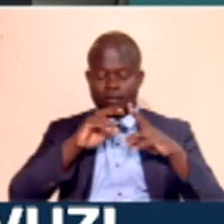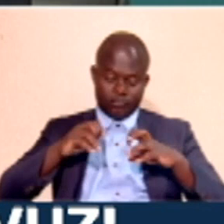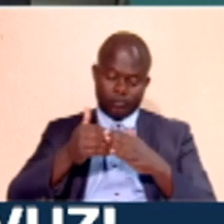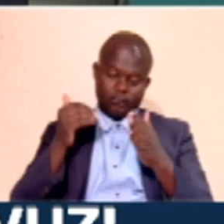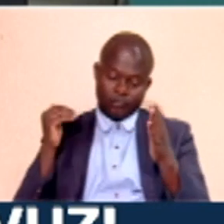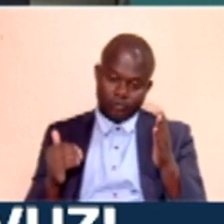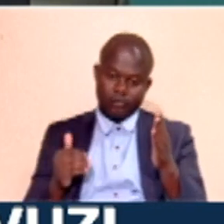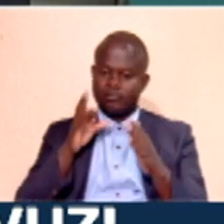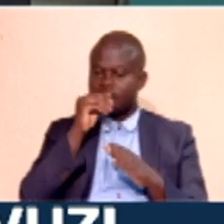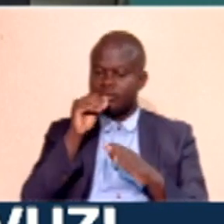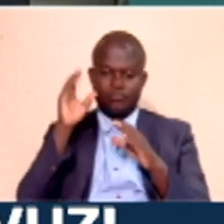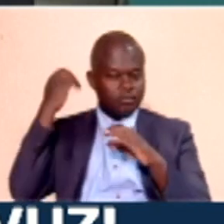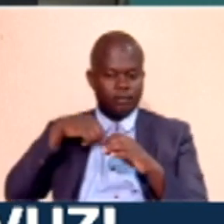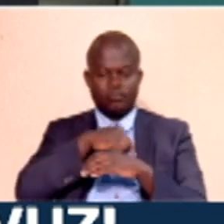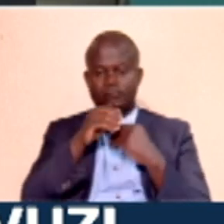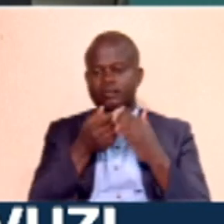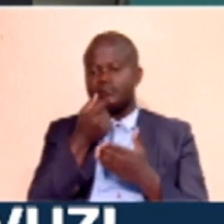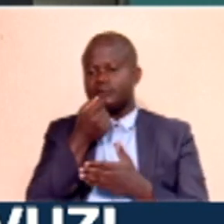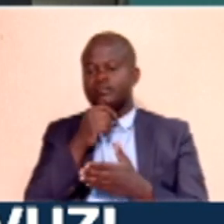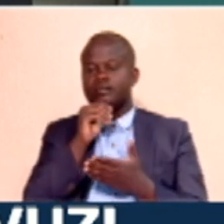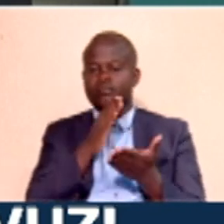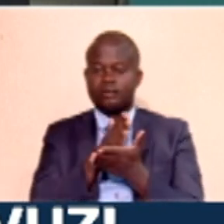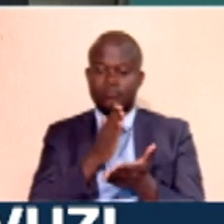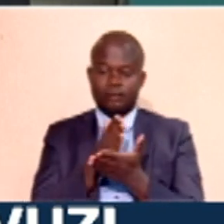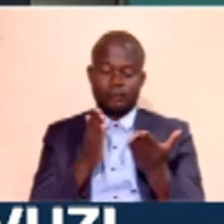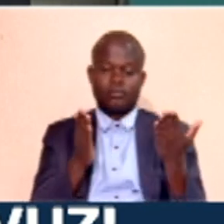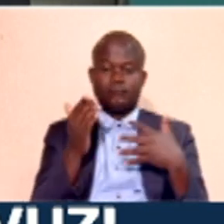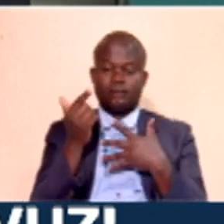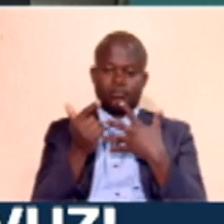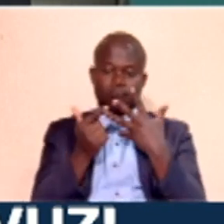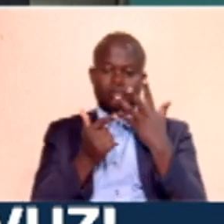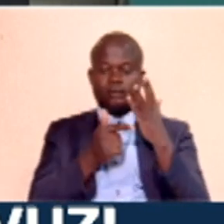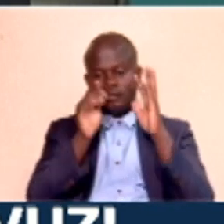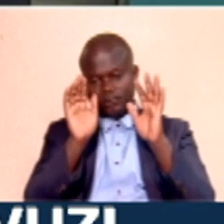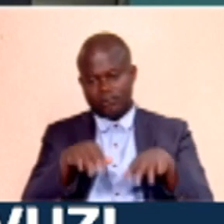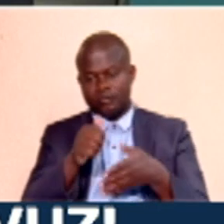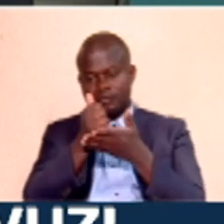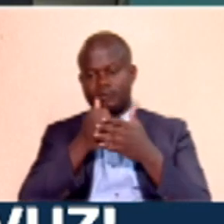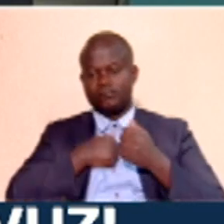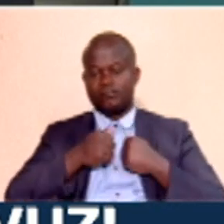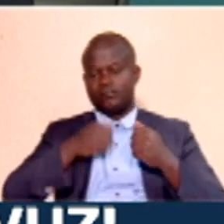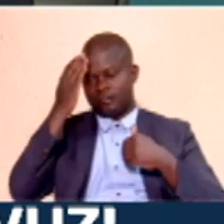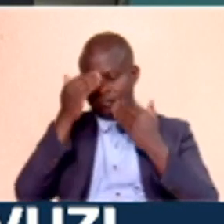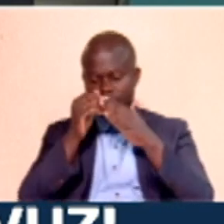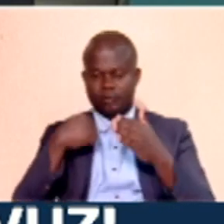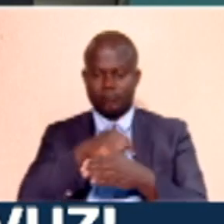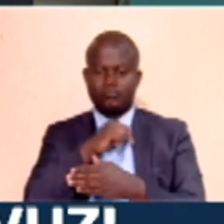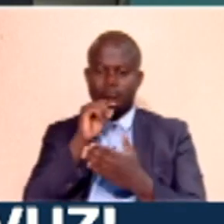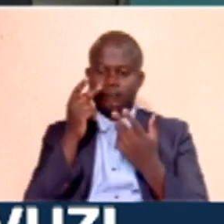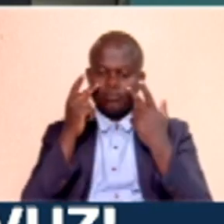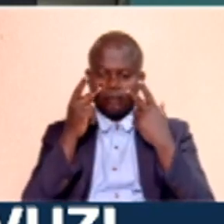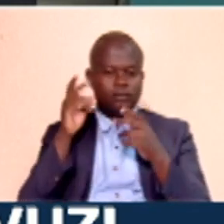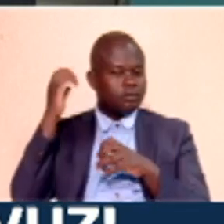gusuzumwa, avuga amakuru kuri komiti atariyo. Icyo bintu mubireke, mufashe abanyarwanda kugira ngo bo kubona